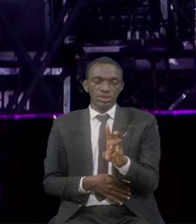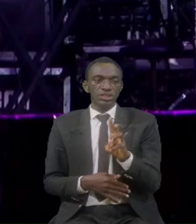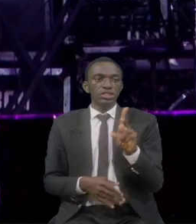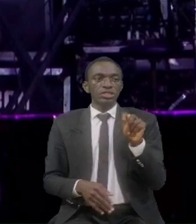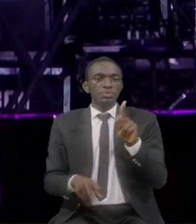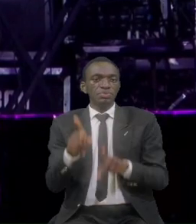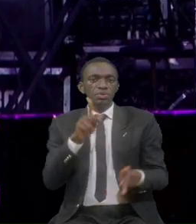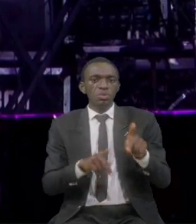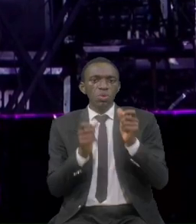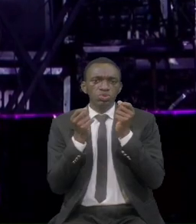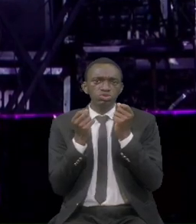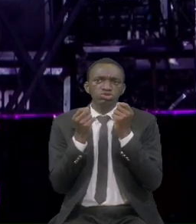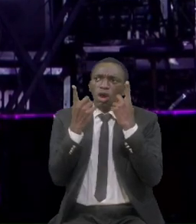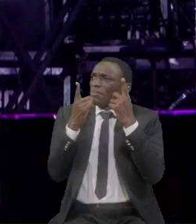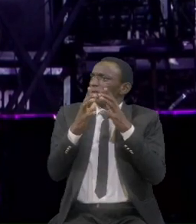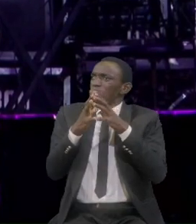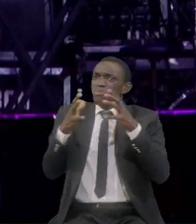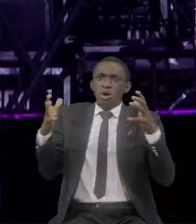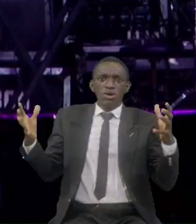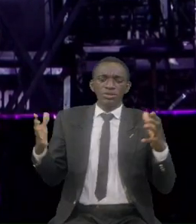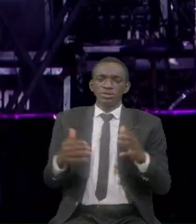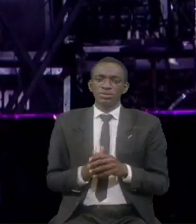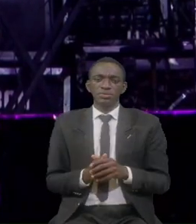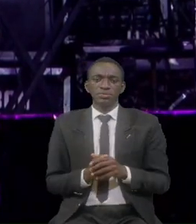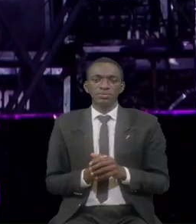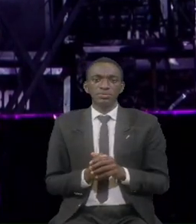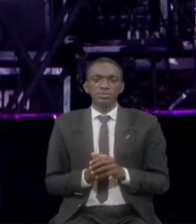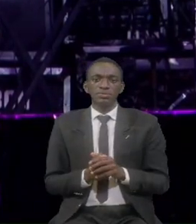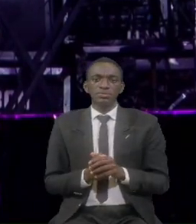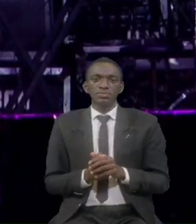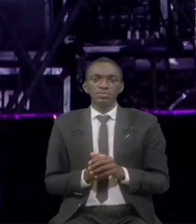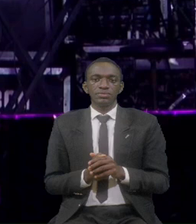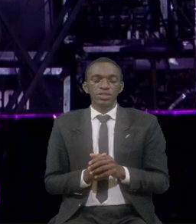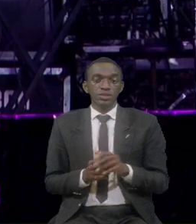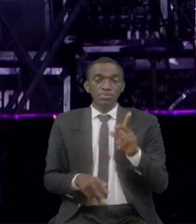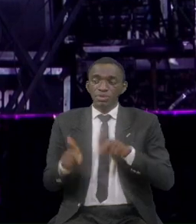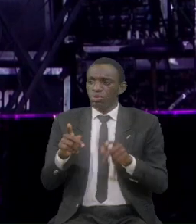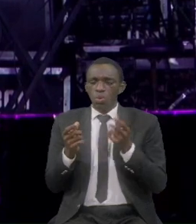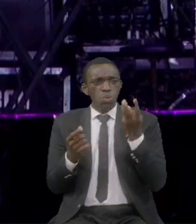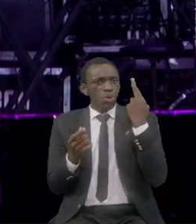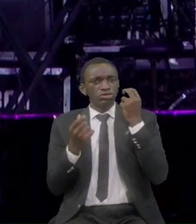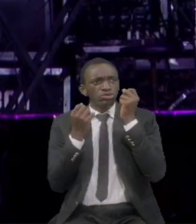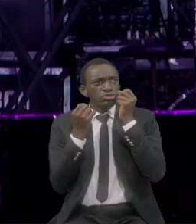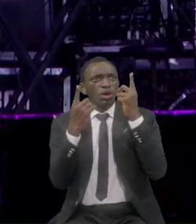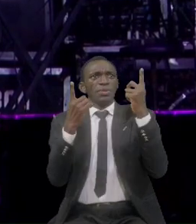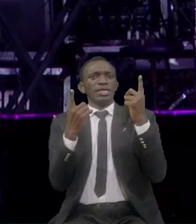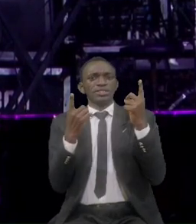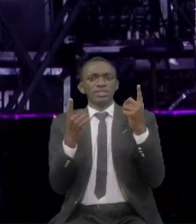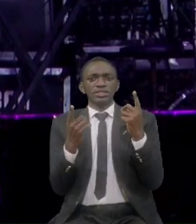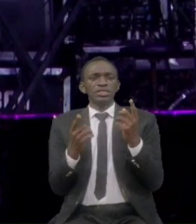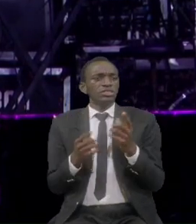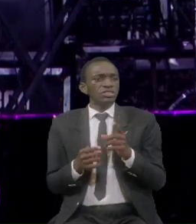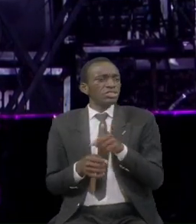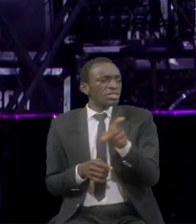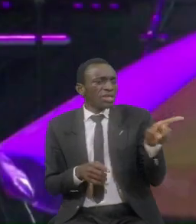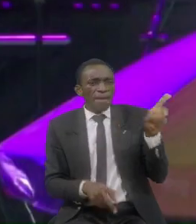Og sila na hibulong maayo sa makadaghan. They were surprised. Sila na they couldn't believe what they